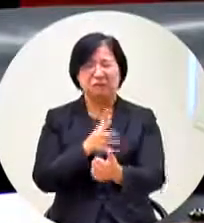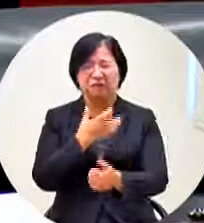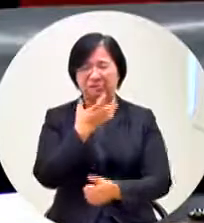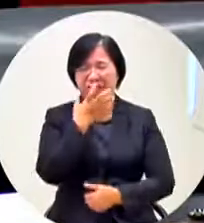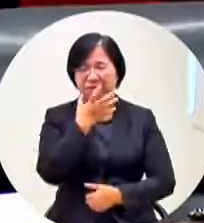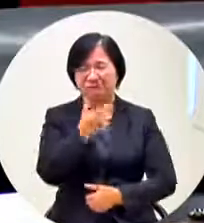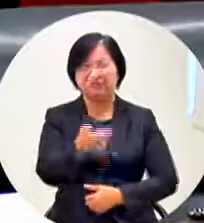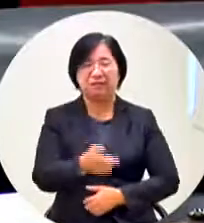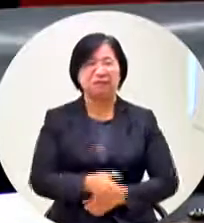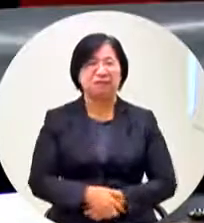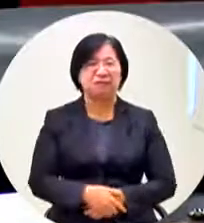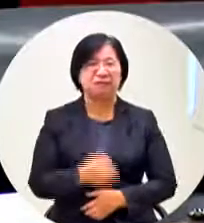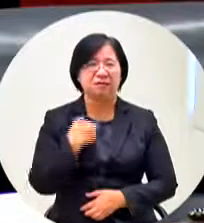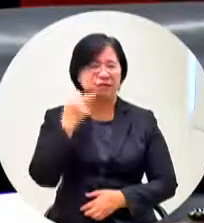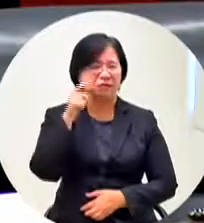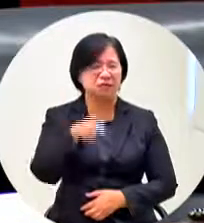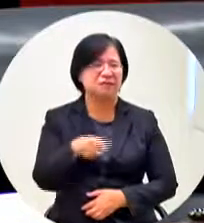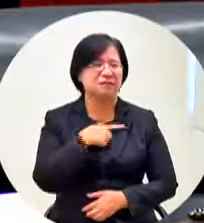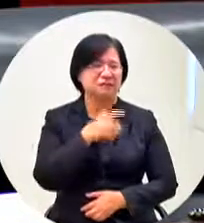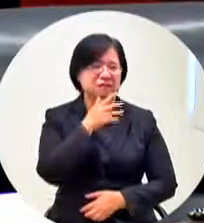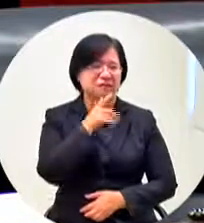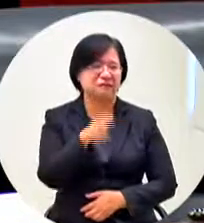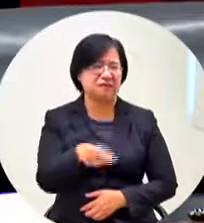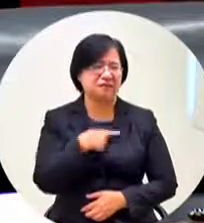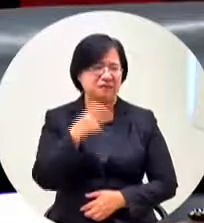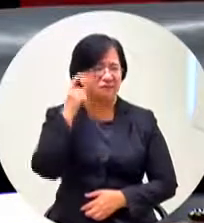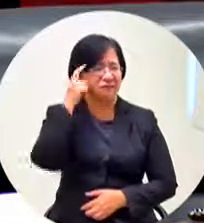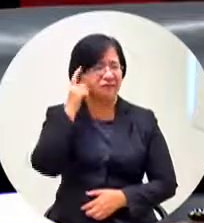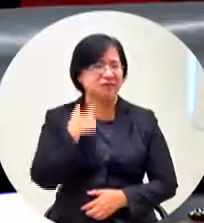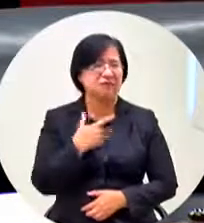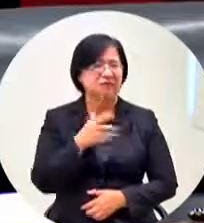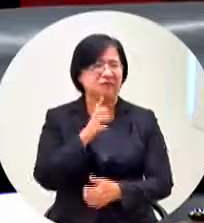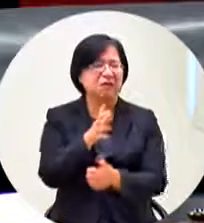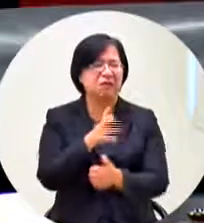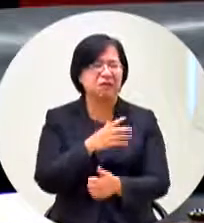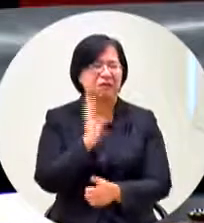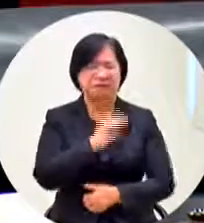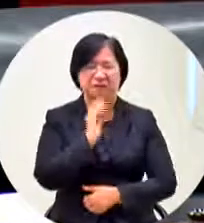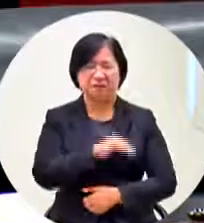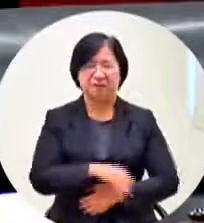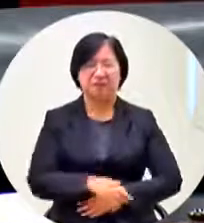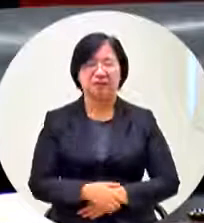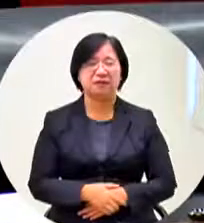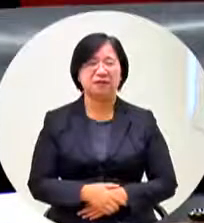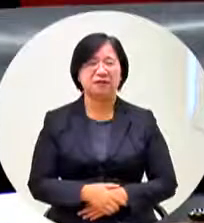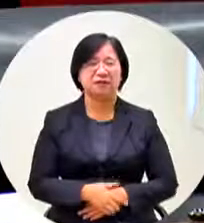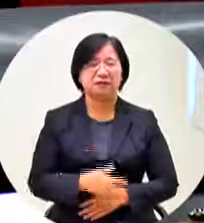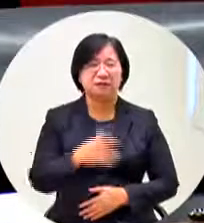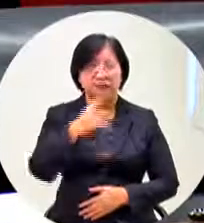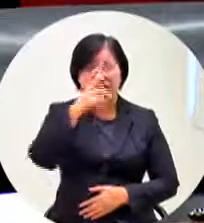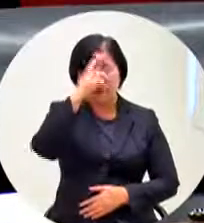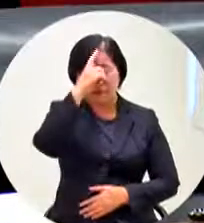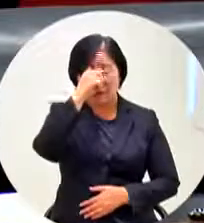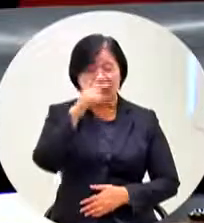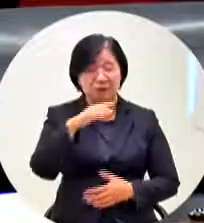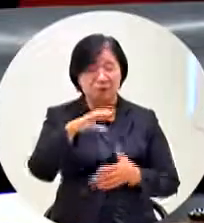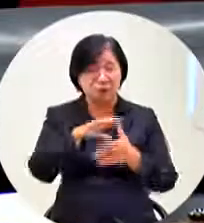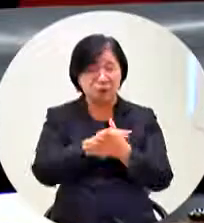我就讲这种事是让人家觉得很不可思议，这有什么好问的？而且黄文才这个董事长，他是